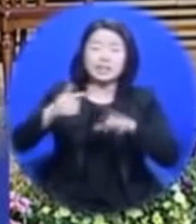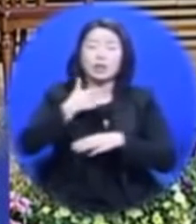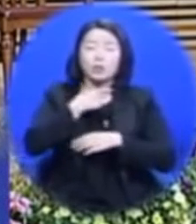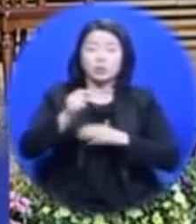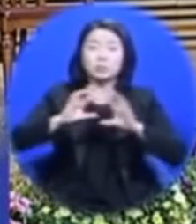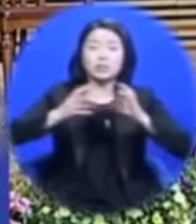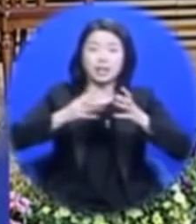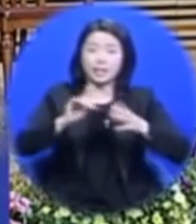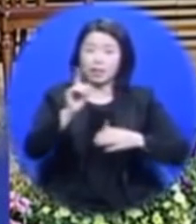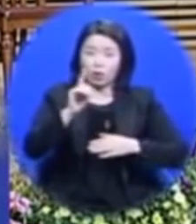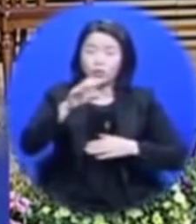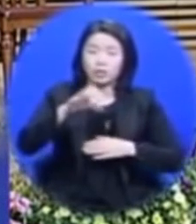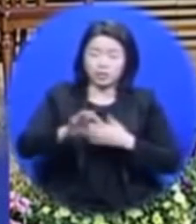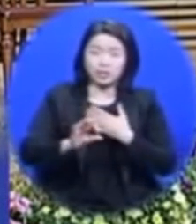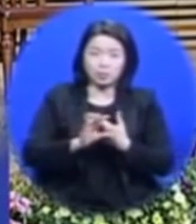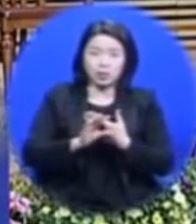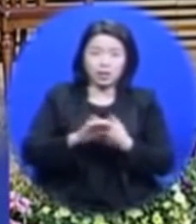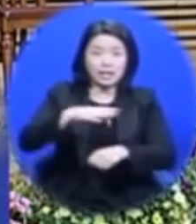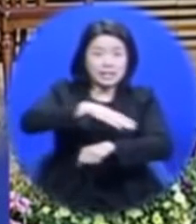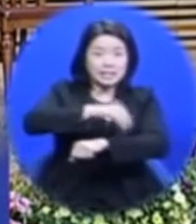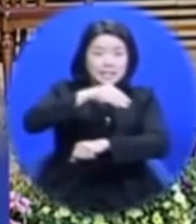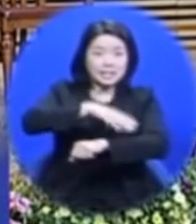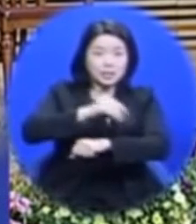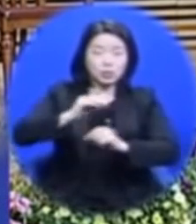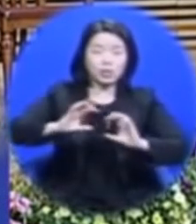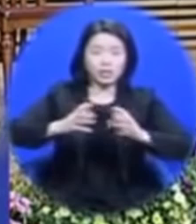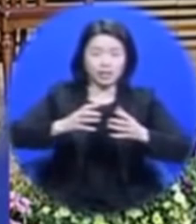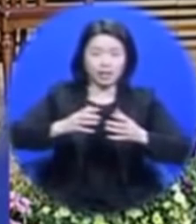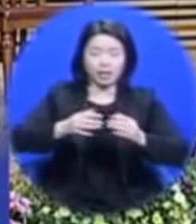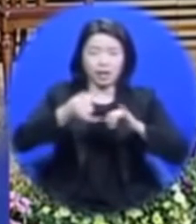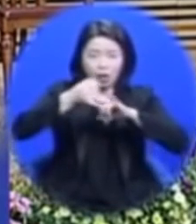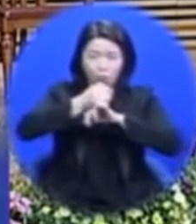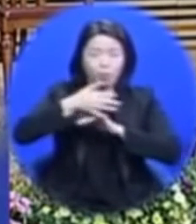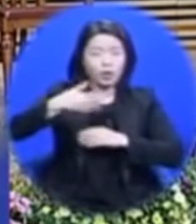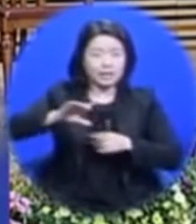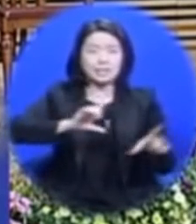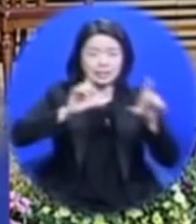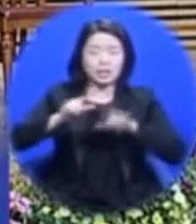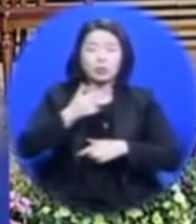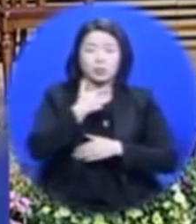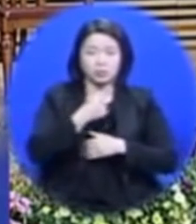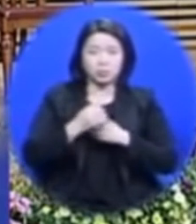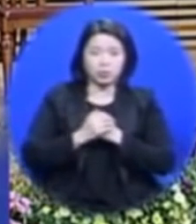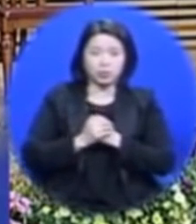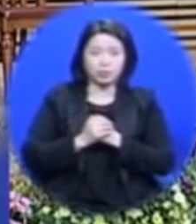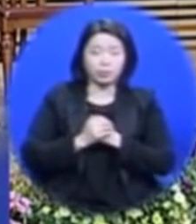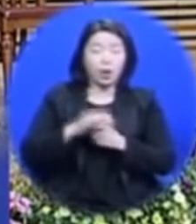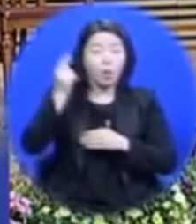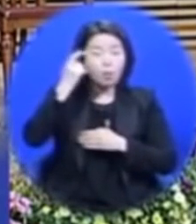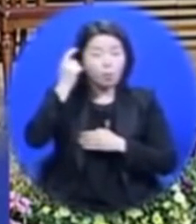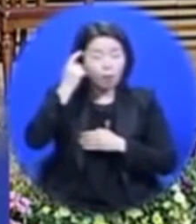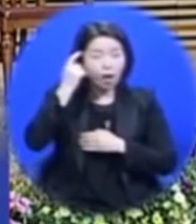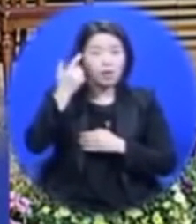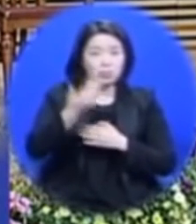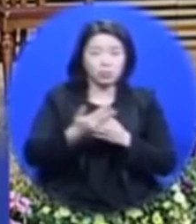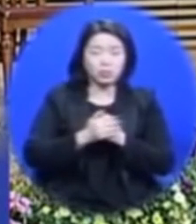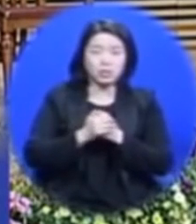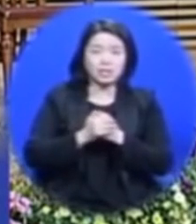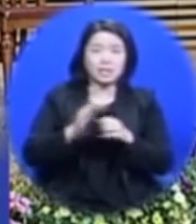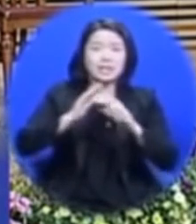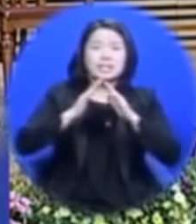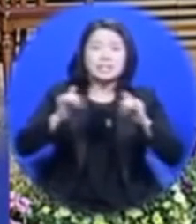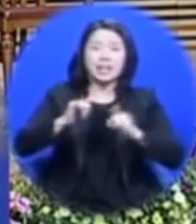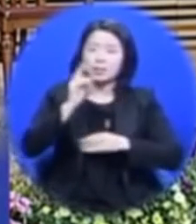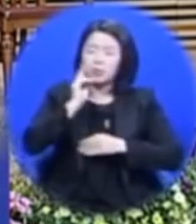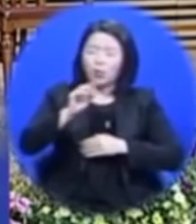있다면 스웨덴이라는 나라를 자기는 꼭 가고 싶다는 겁니다. 왜 그런가 했더니 사람이 너무